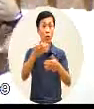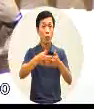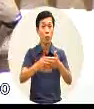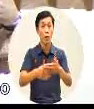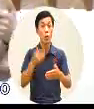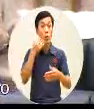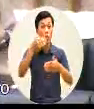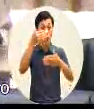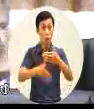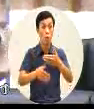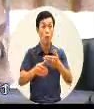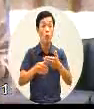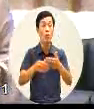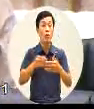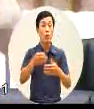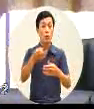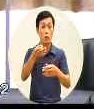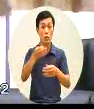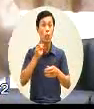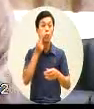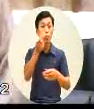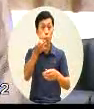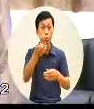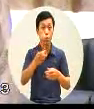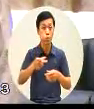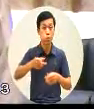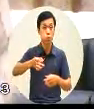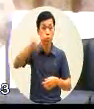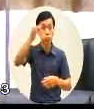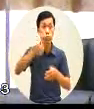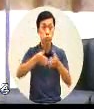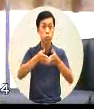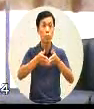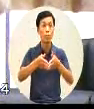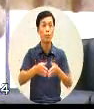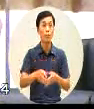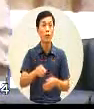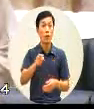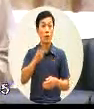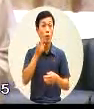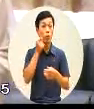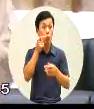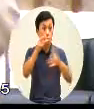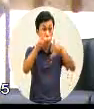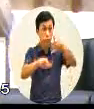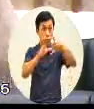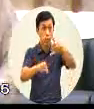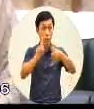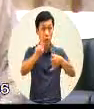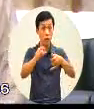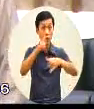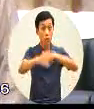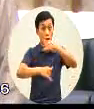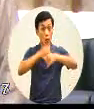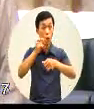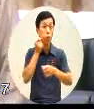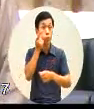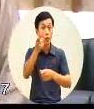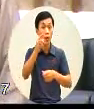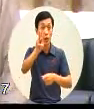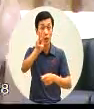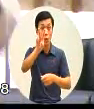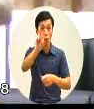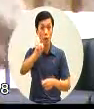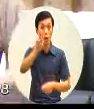较悬。我有问咱的主计处啊，伊甲讲一个人的生活爱两万几块高用钱